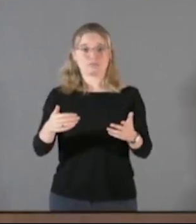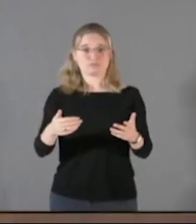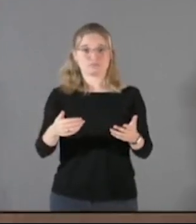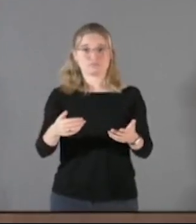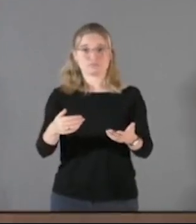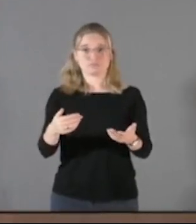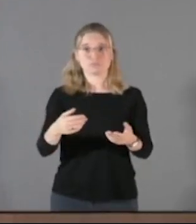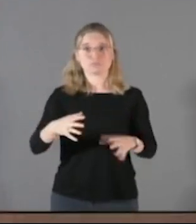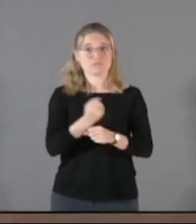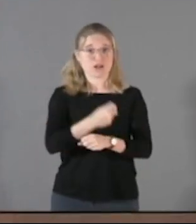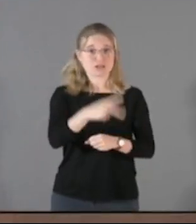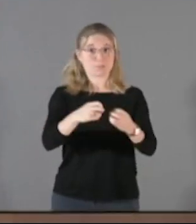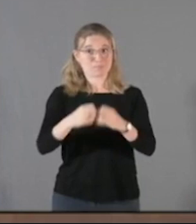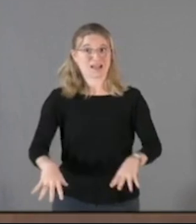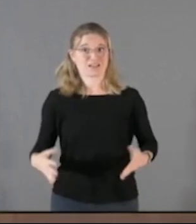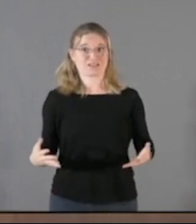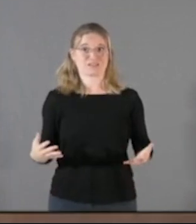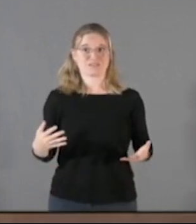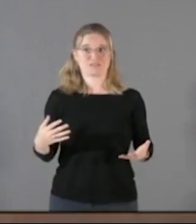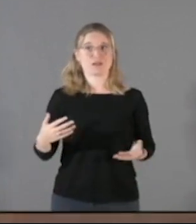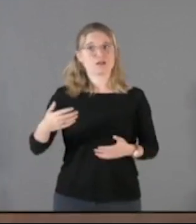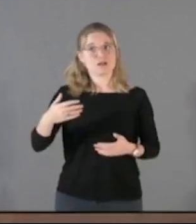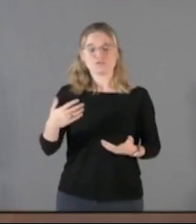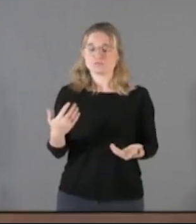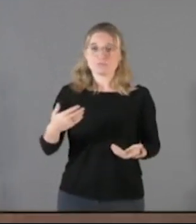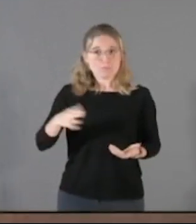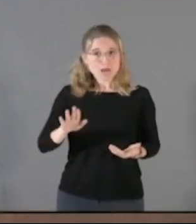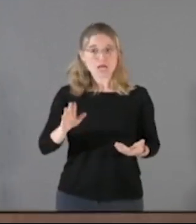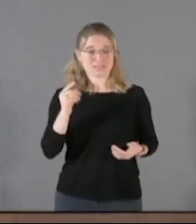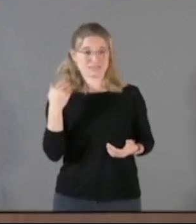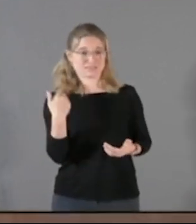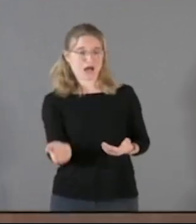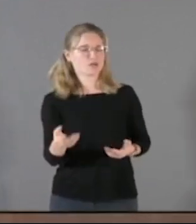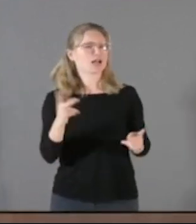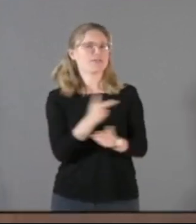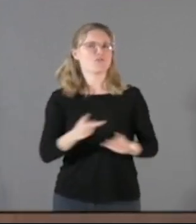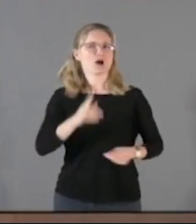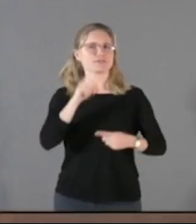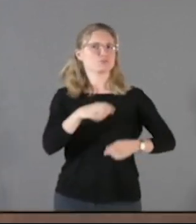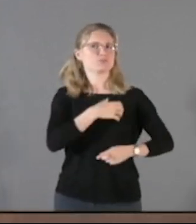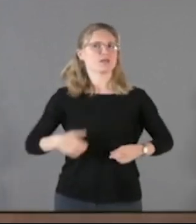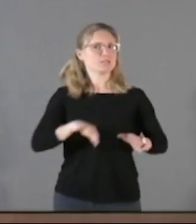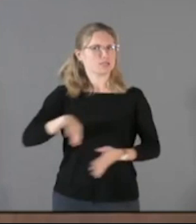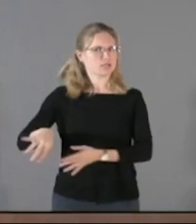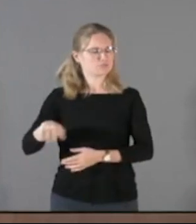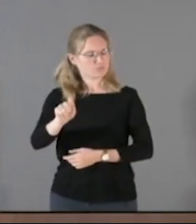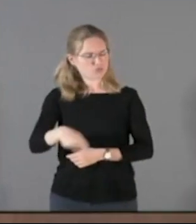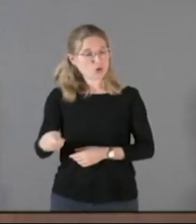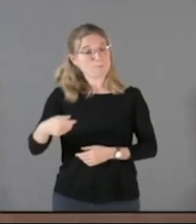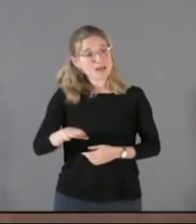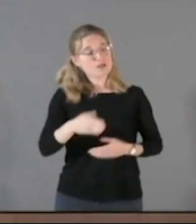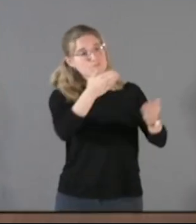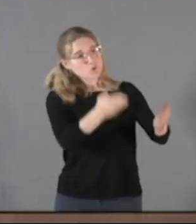Évidemment, ça n'a rien à voir avec la municipalité. Moi, ce que j'attends de vous, monsieur le maire, en tant que premier magistrat, et on connaît votre